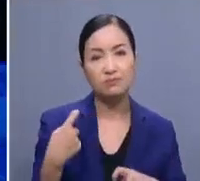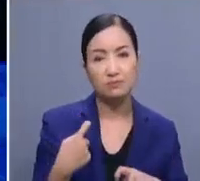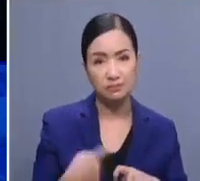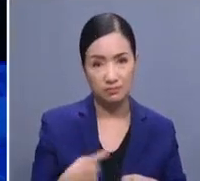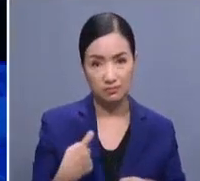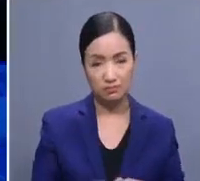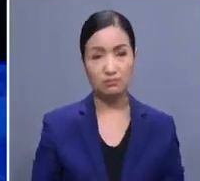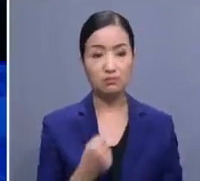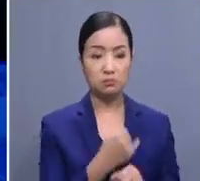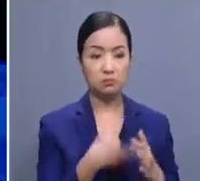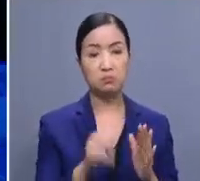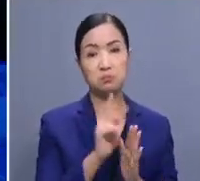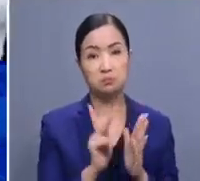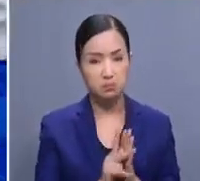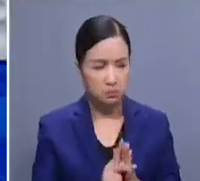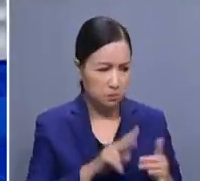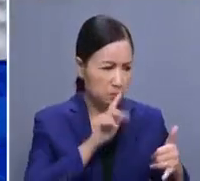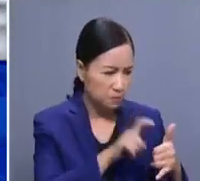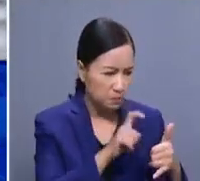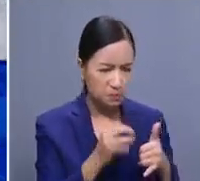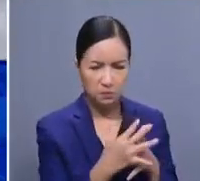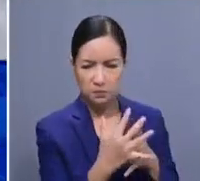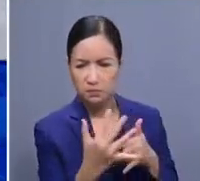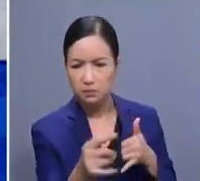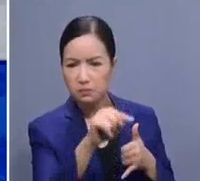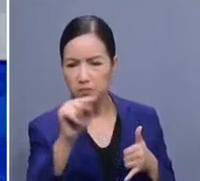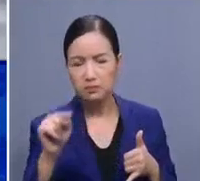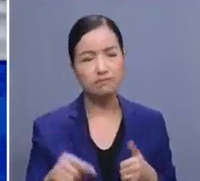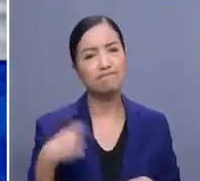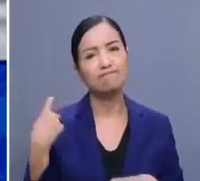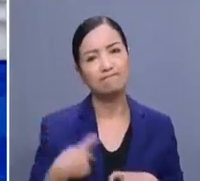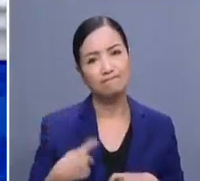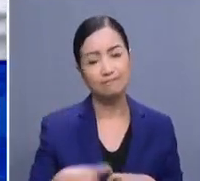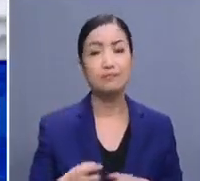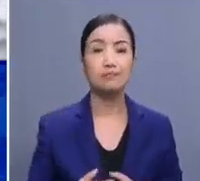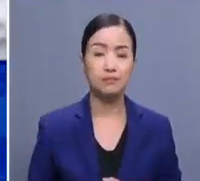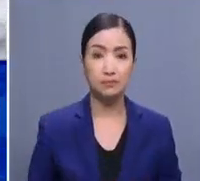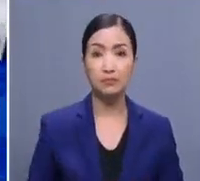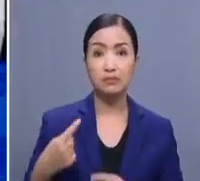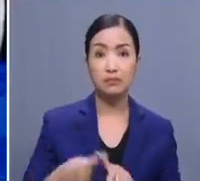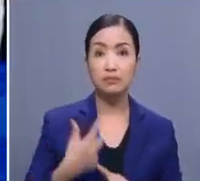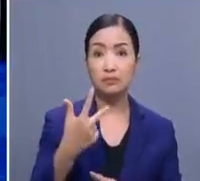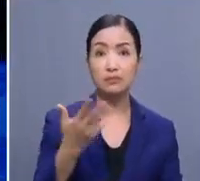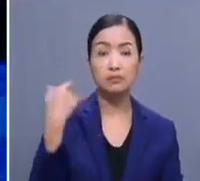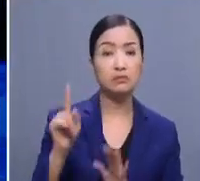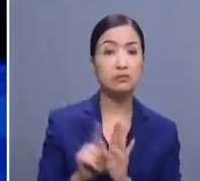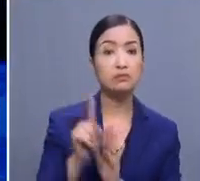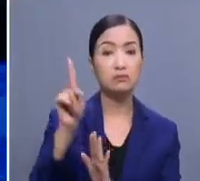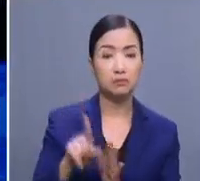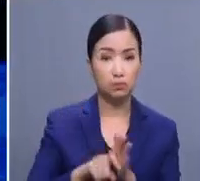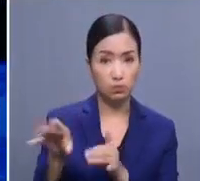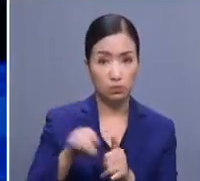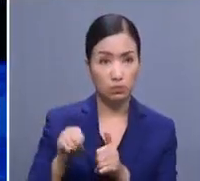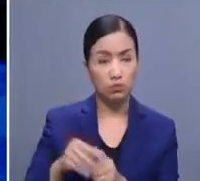ได้ยากนะครับเป็นห่วงว่าการระบาดระลอกใหม่จะมากกว่ารอบแรกอย่างเทียบกับตัวเลขช่วงเดือนมีนาคมในตอนรอบแรกเนี่ยเราติดเ